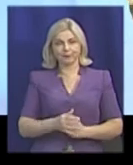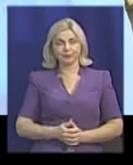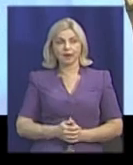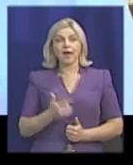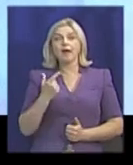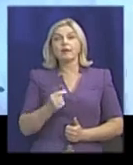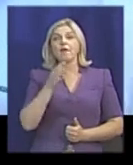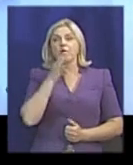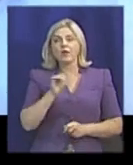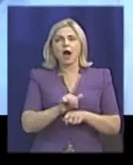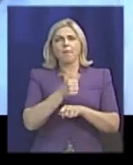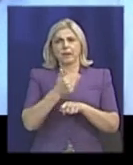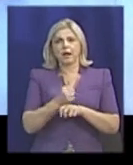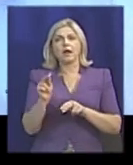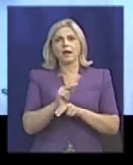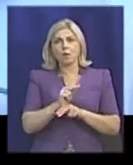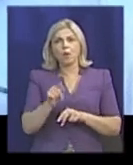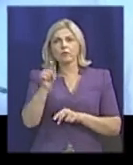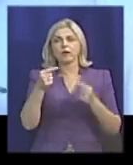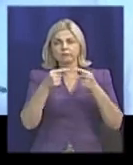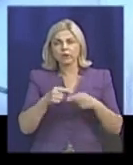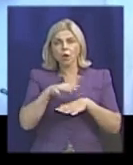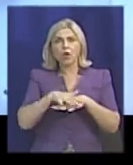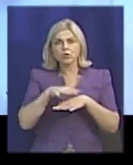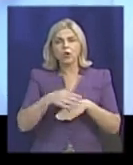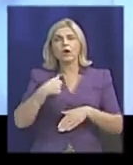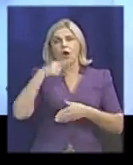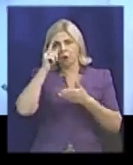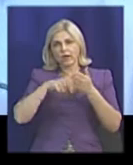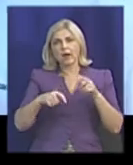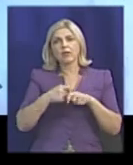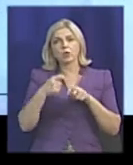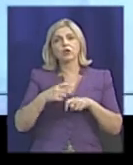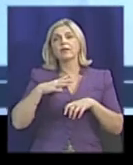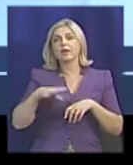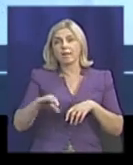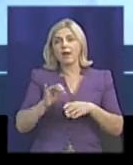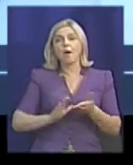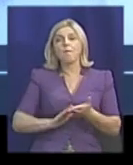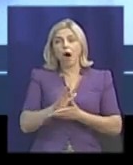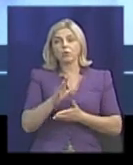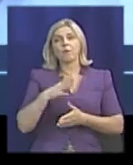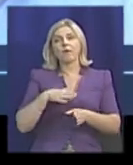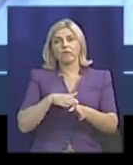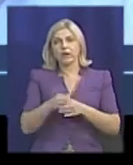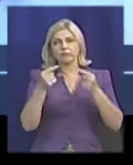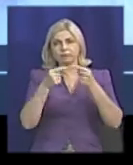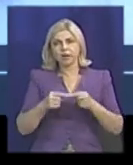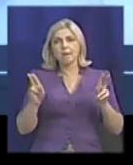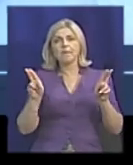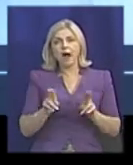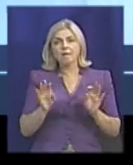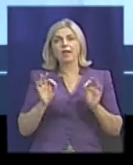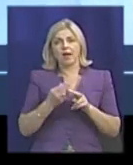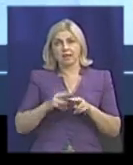Там, де під час капітального ремонту, там згідно з кошторисом, там я впевнений, що порушень не було. І пандуси були виконані згідно з правилами цих